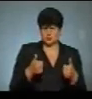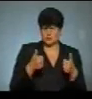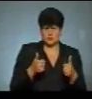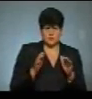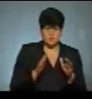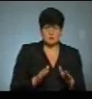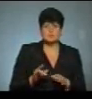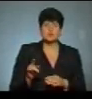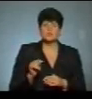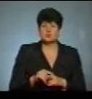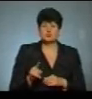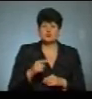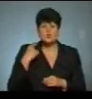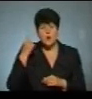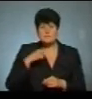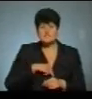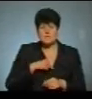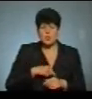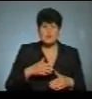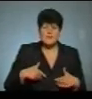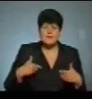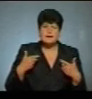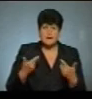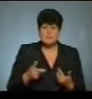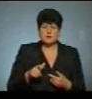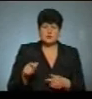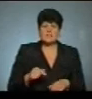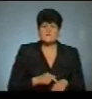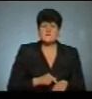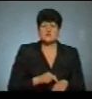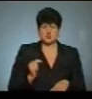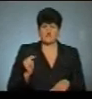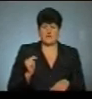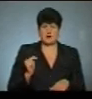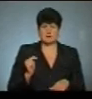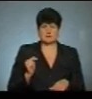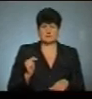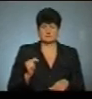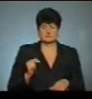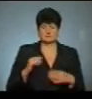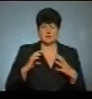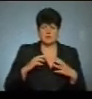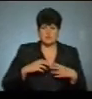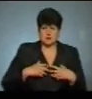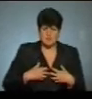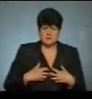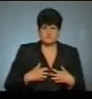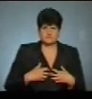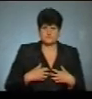що психологи радять людям, які відчувають депресію і в